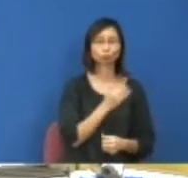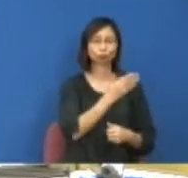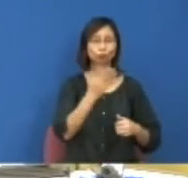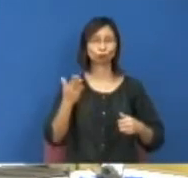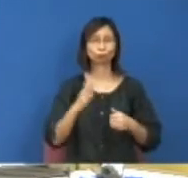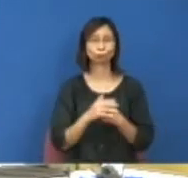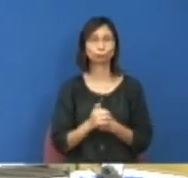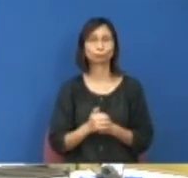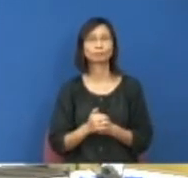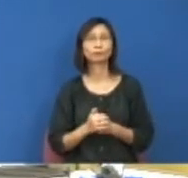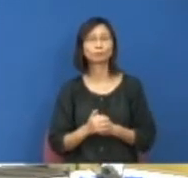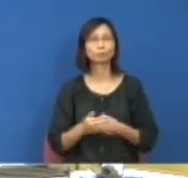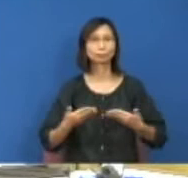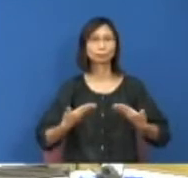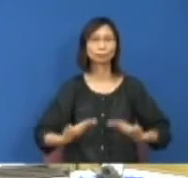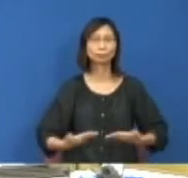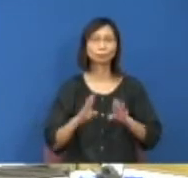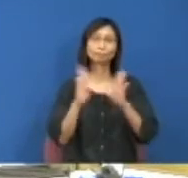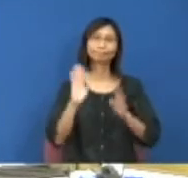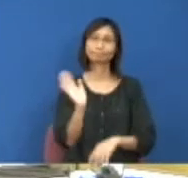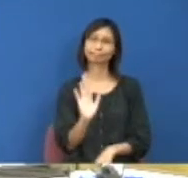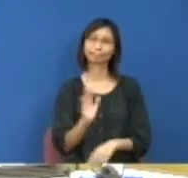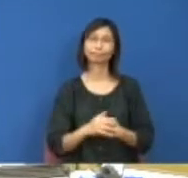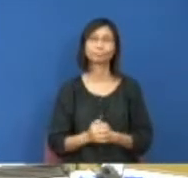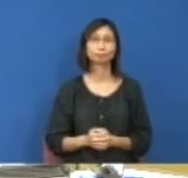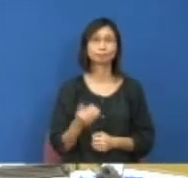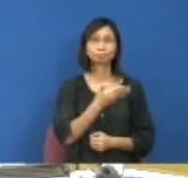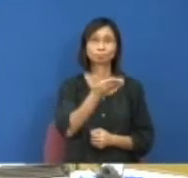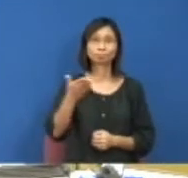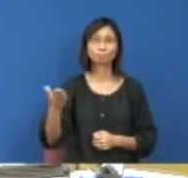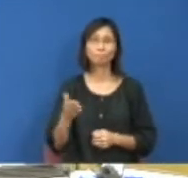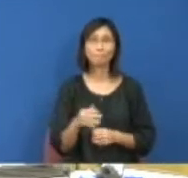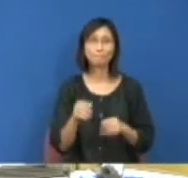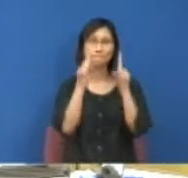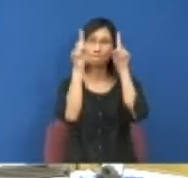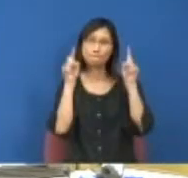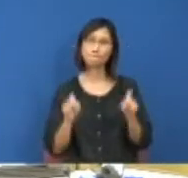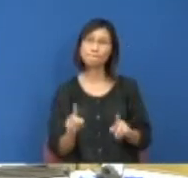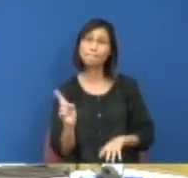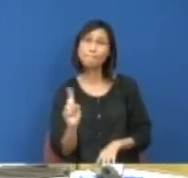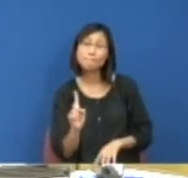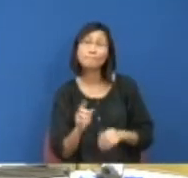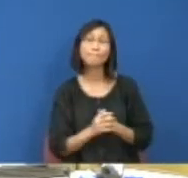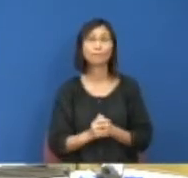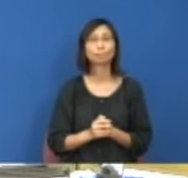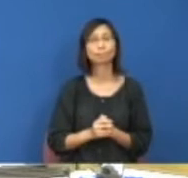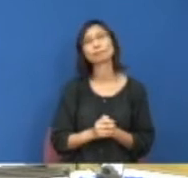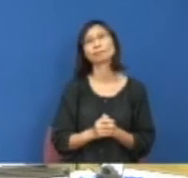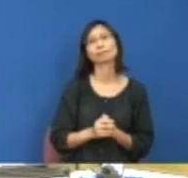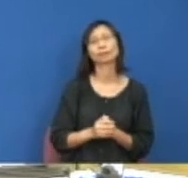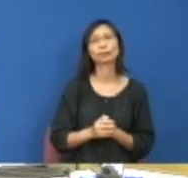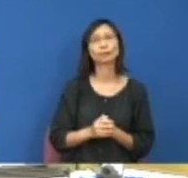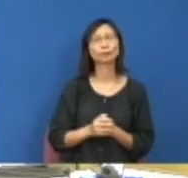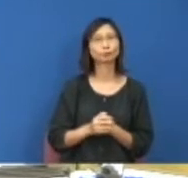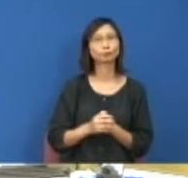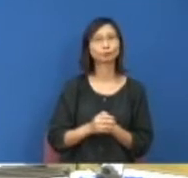都唔係由今日開始。咁大家其實個問題就係咧，阿 Louis 問得啱